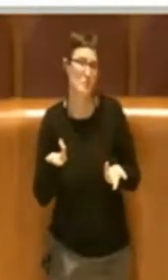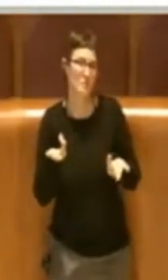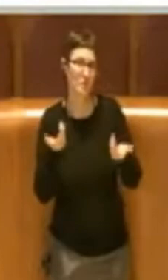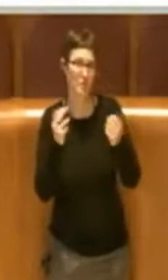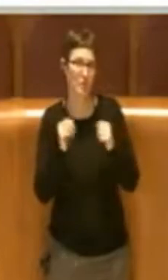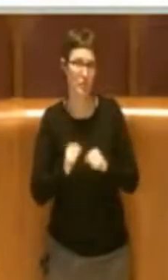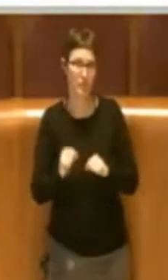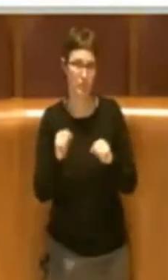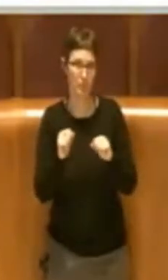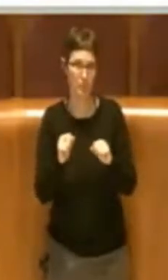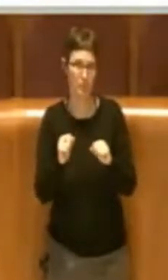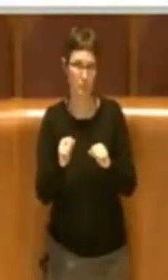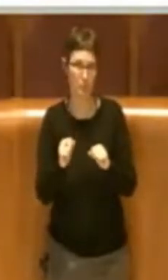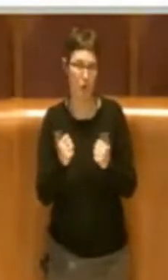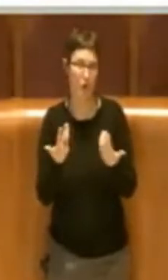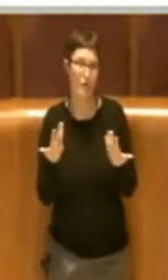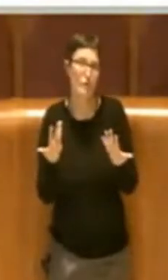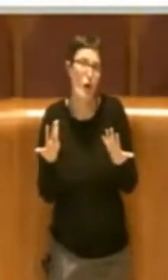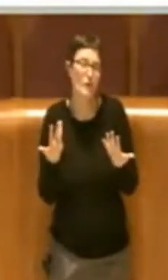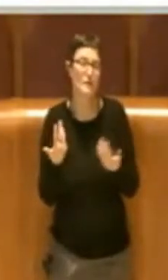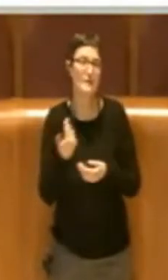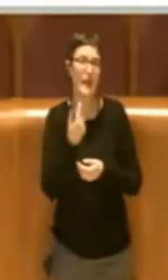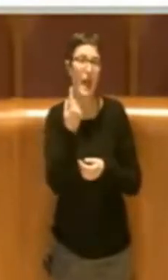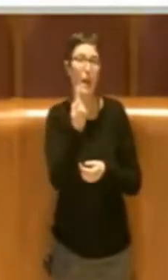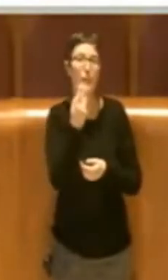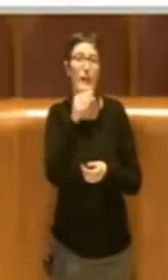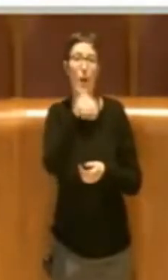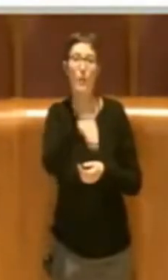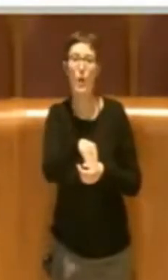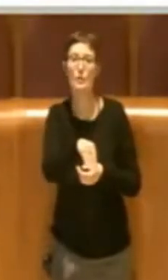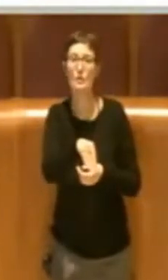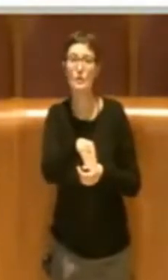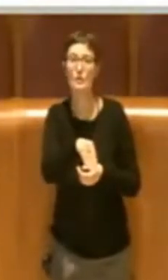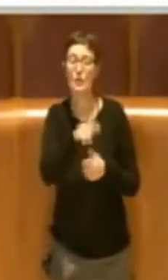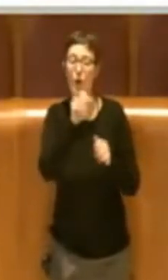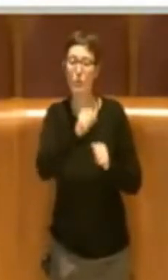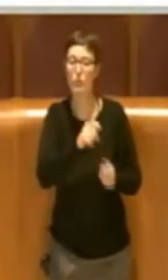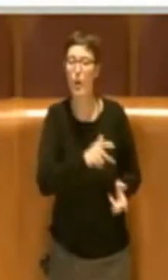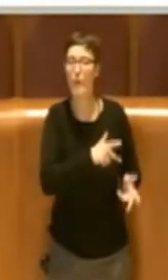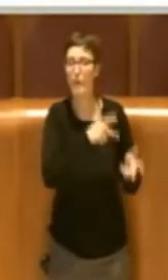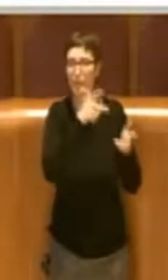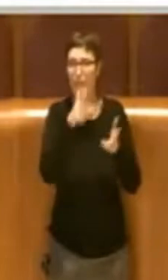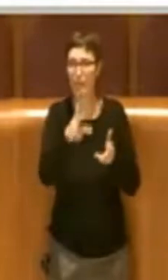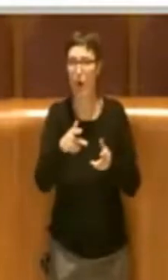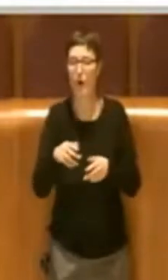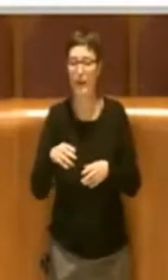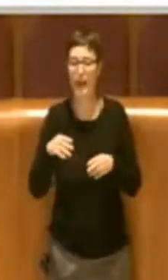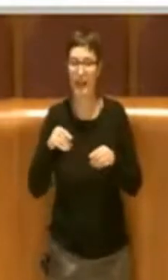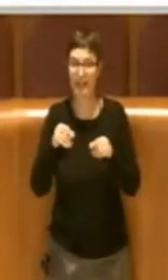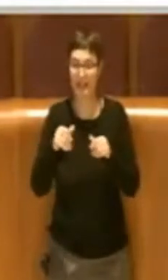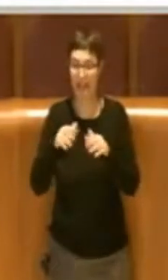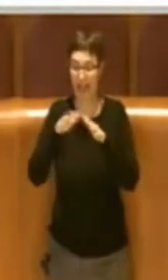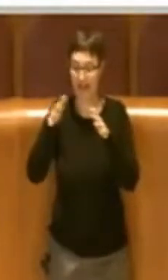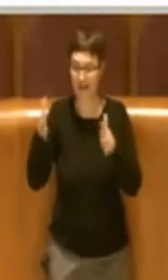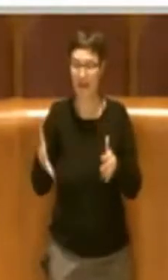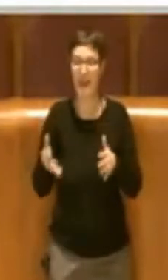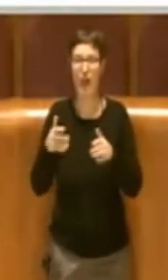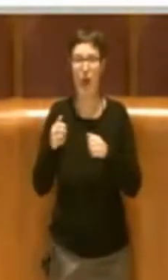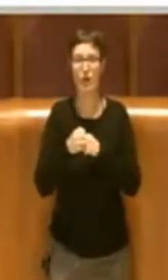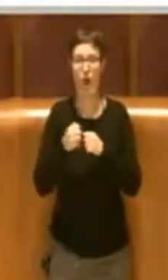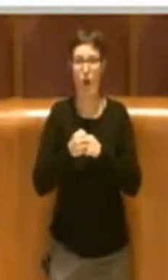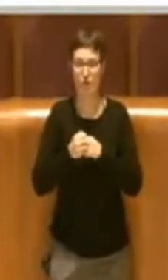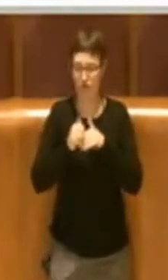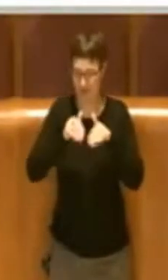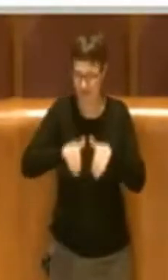essere magari il primo luogo dove portare appunto le terre e rocce da scavo, ripeto, sempre dopo che